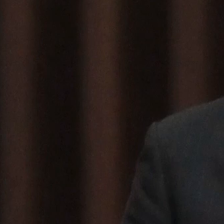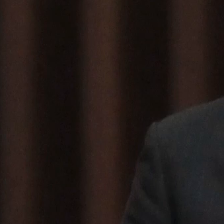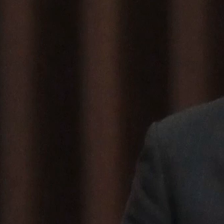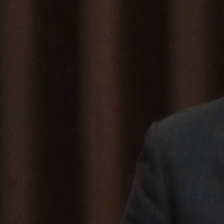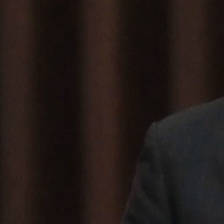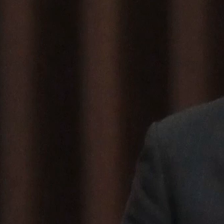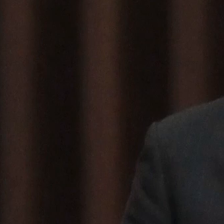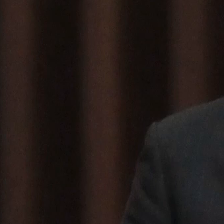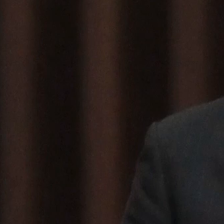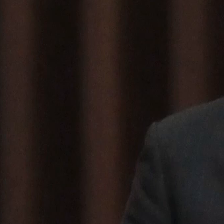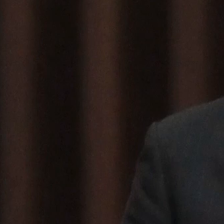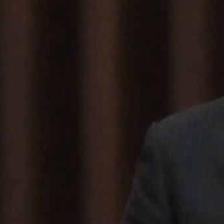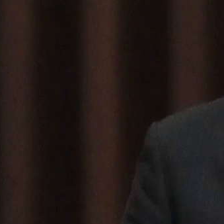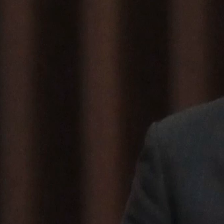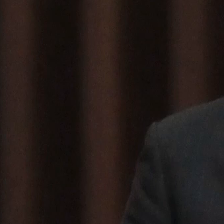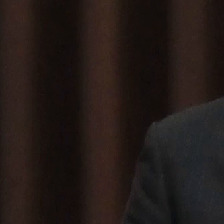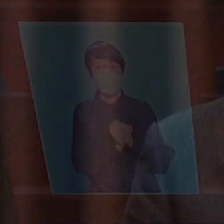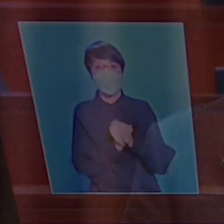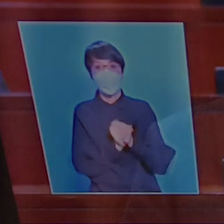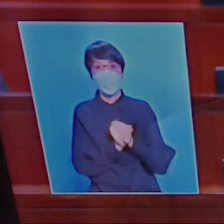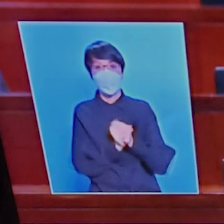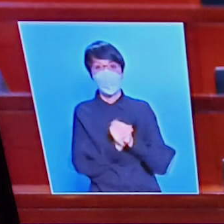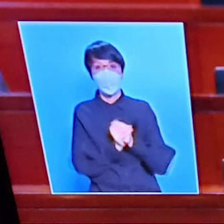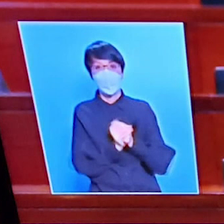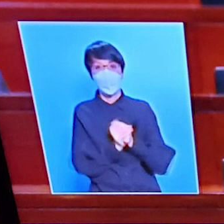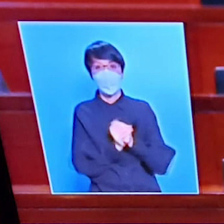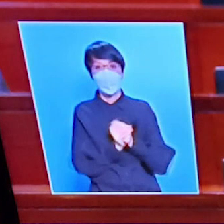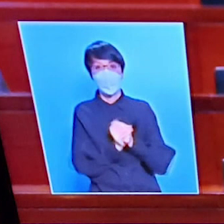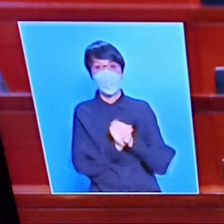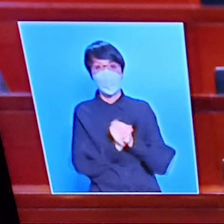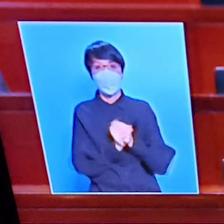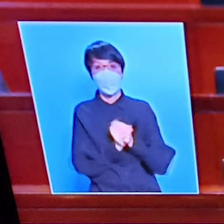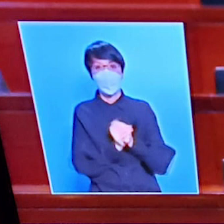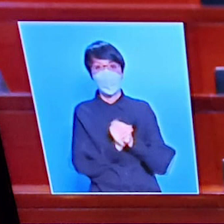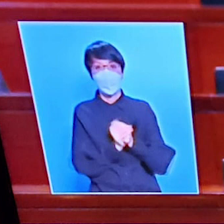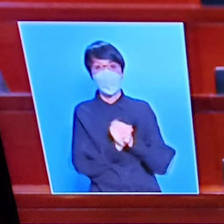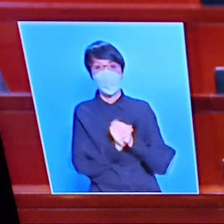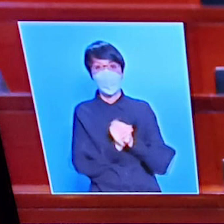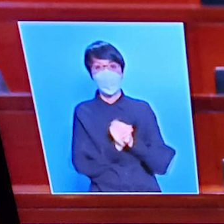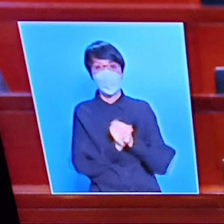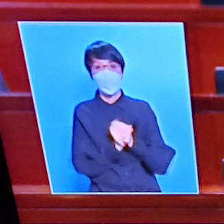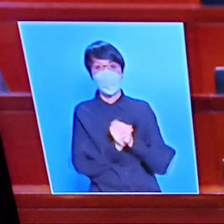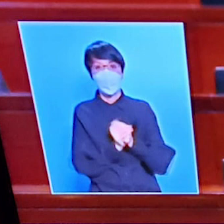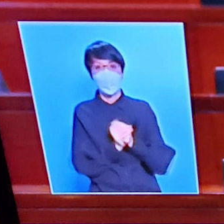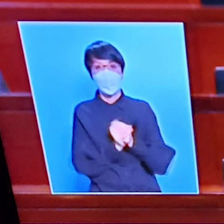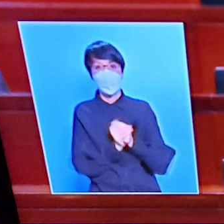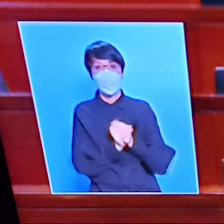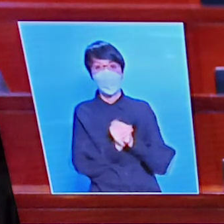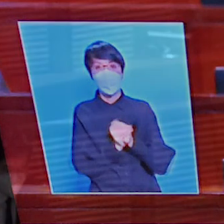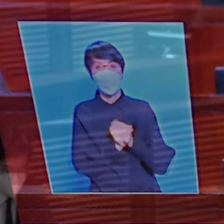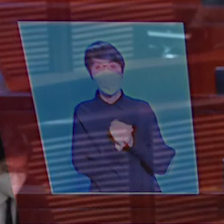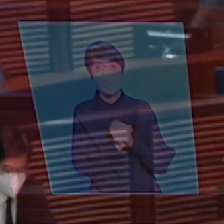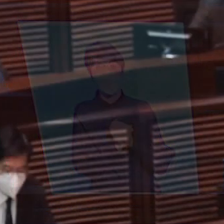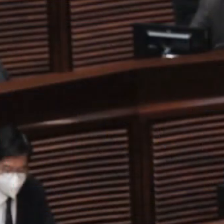有多少錢都要再計一計。但現在講緊300幾億的這樣的支出，那是不是合理呢？我想我們工會